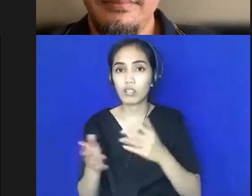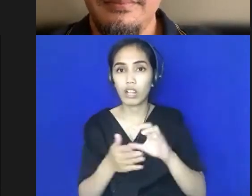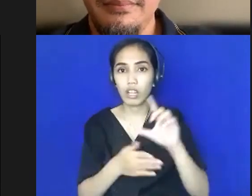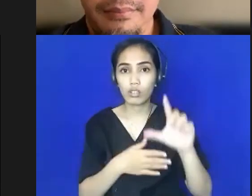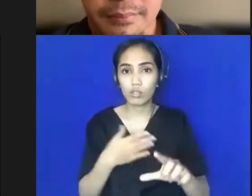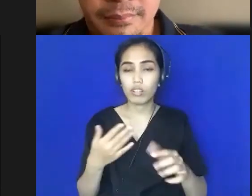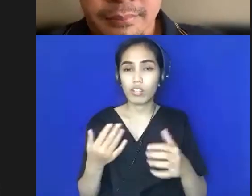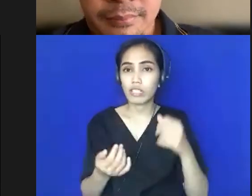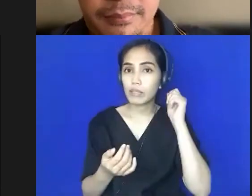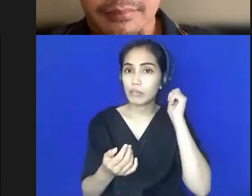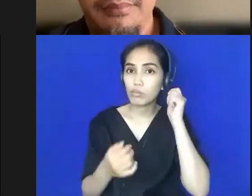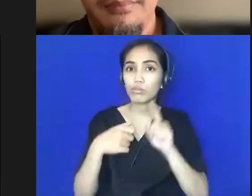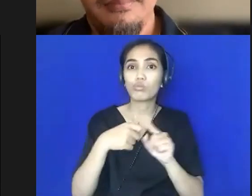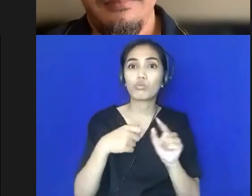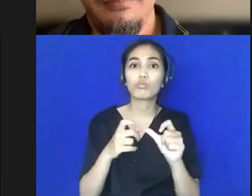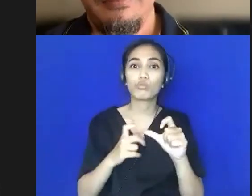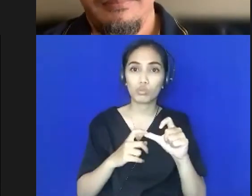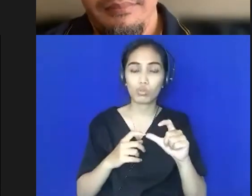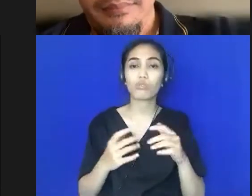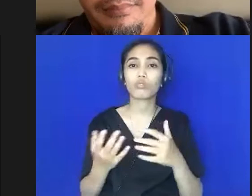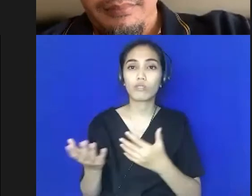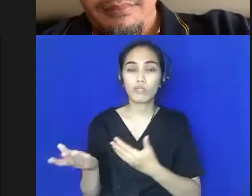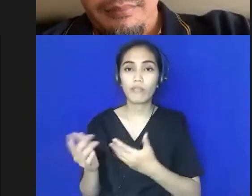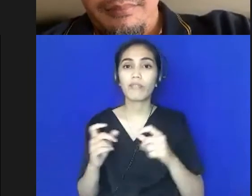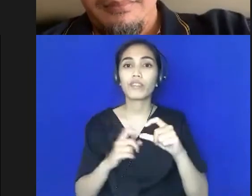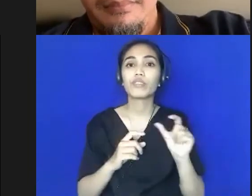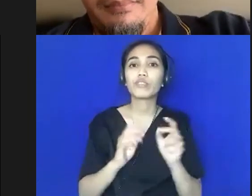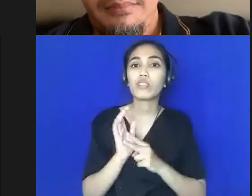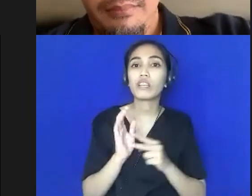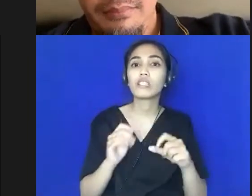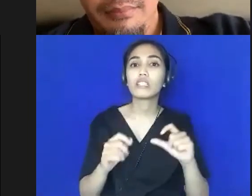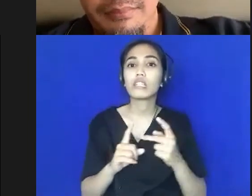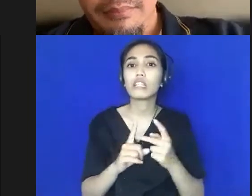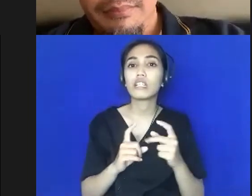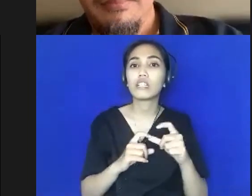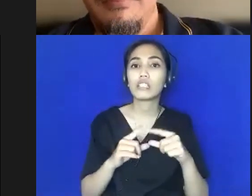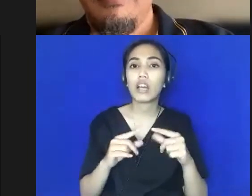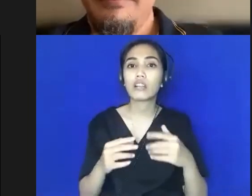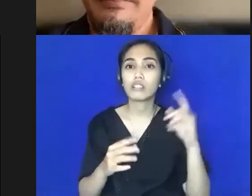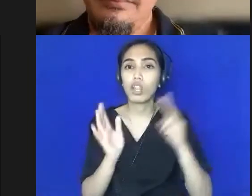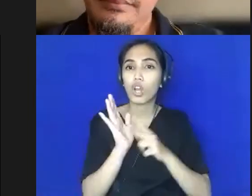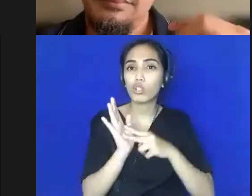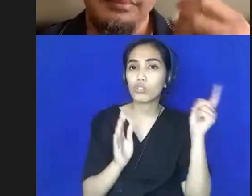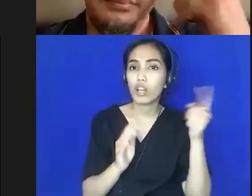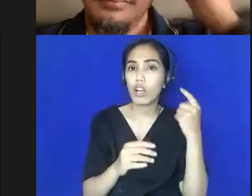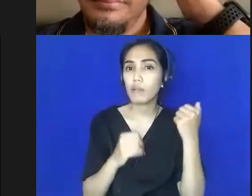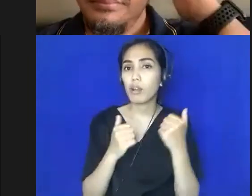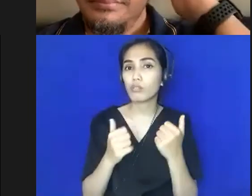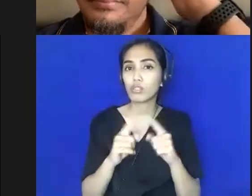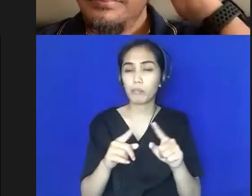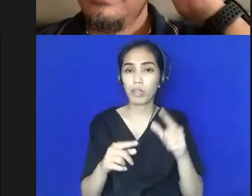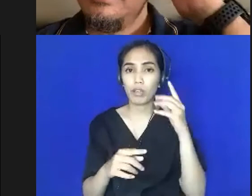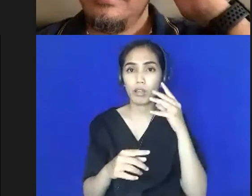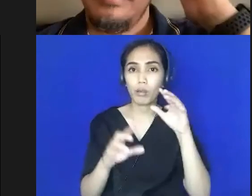untuk Ibu Kus. SAN CSA sudah cukup bagus di nasional, tapi kita tahu di provinsi dan kabupaten belum pernah terdengar.